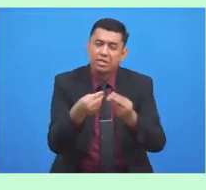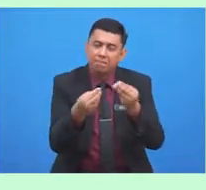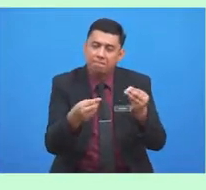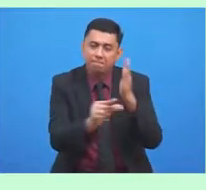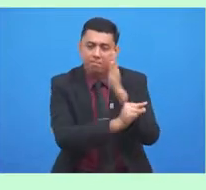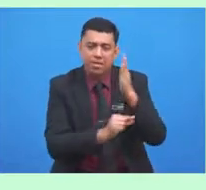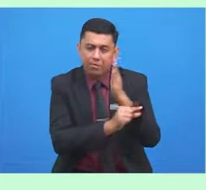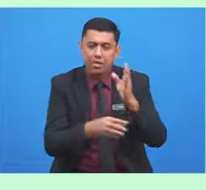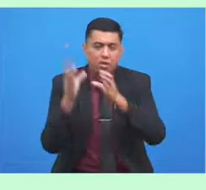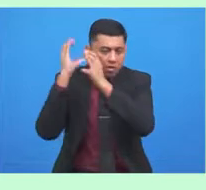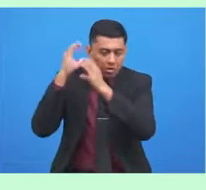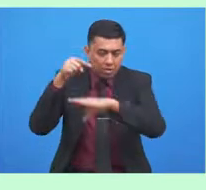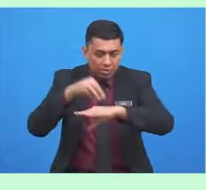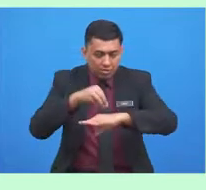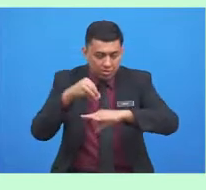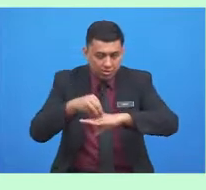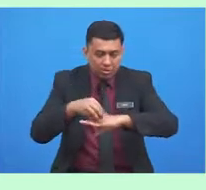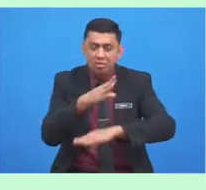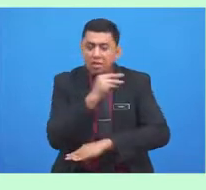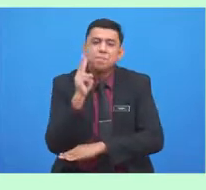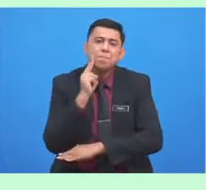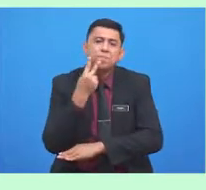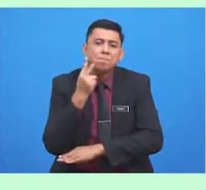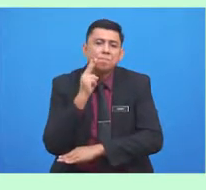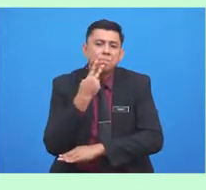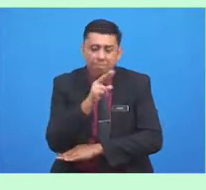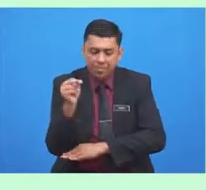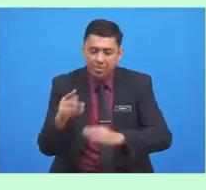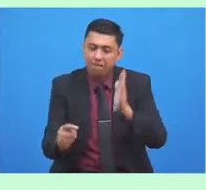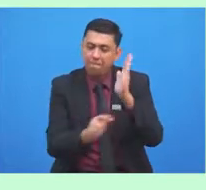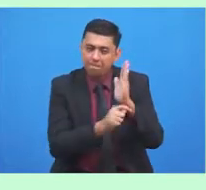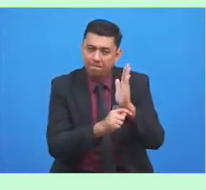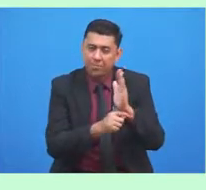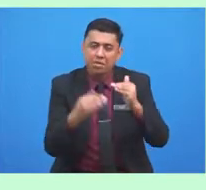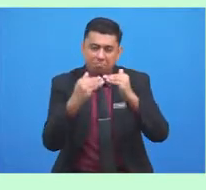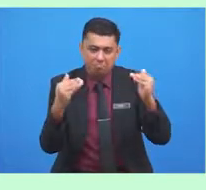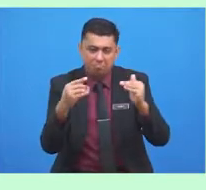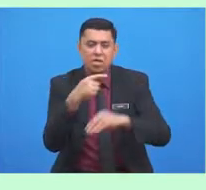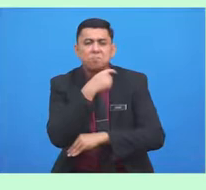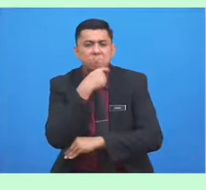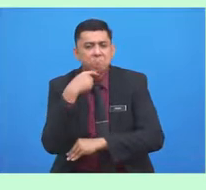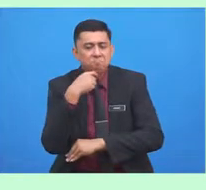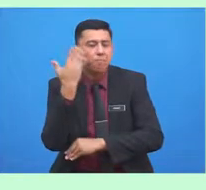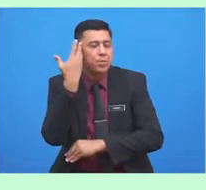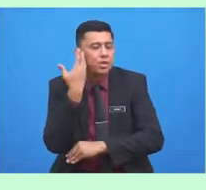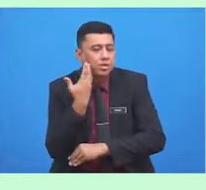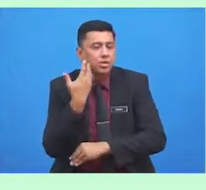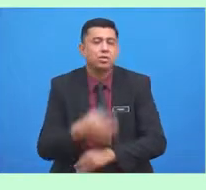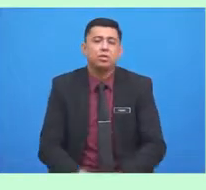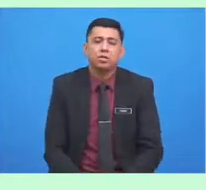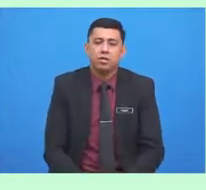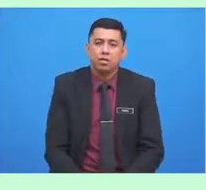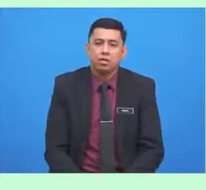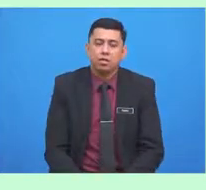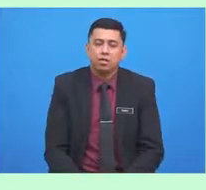getah, kelapa sawit dan sayur-sayuran akan menambahkan kadar sejat peluhan. Manakala